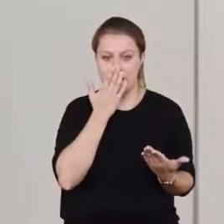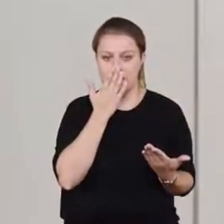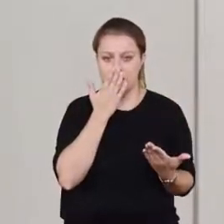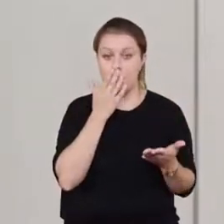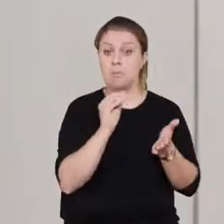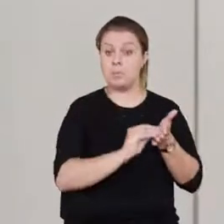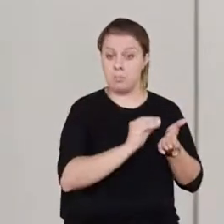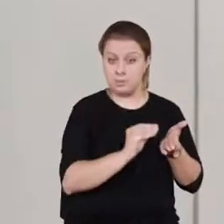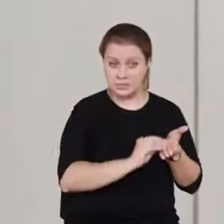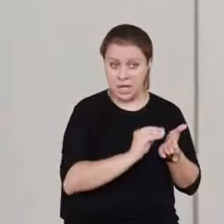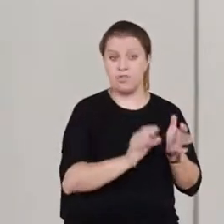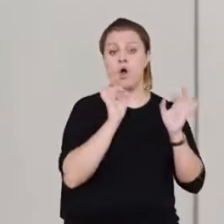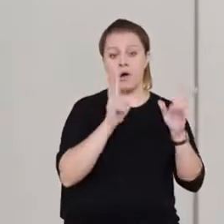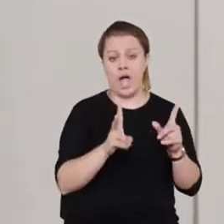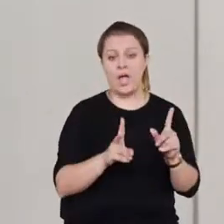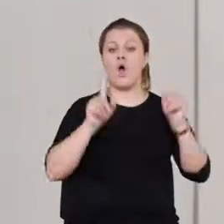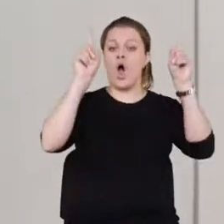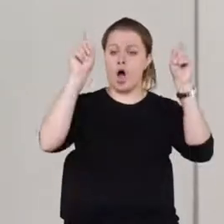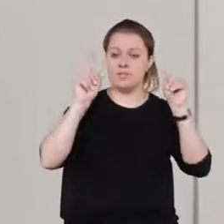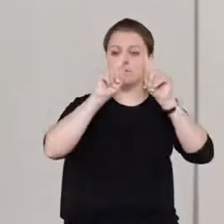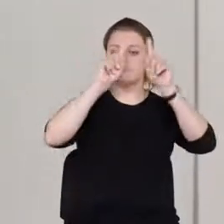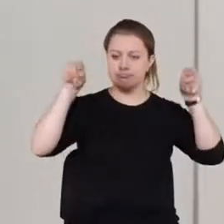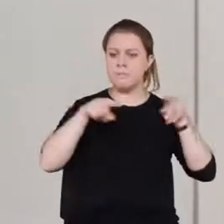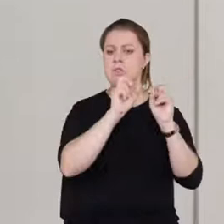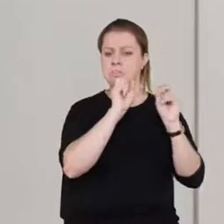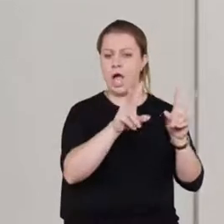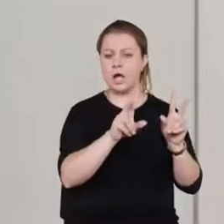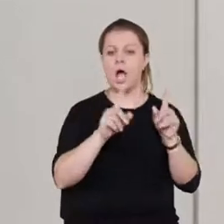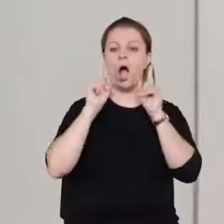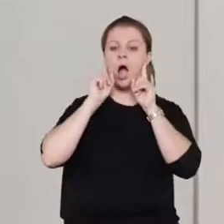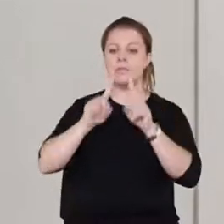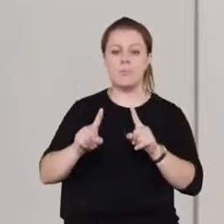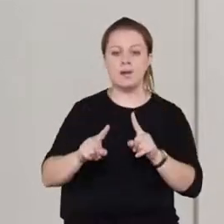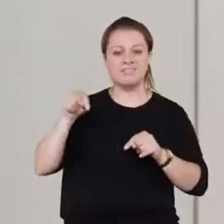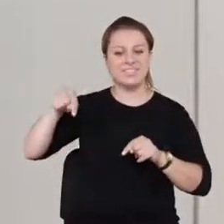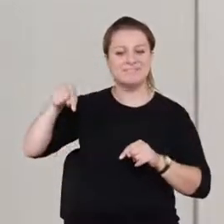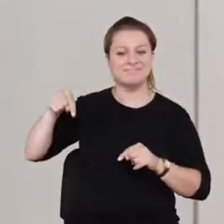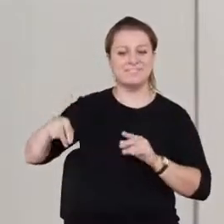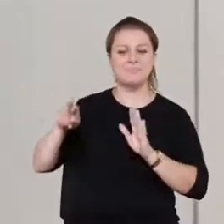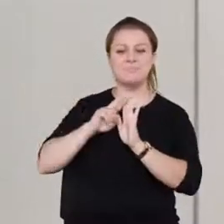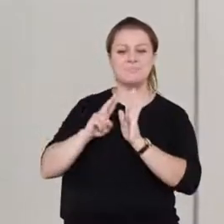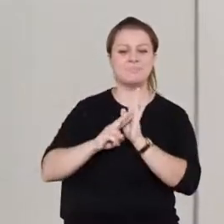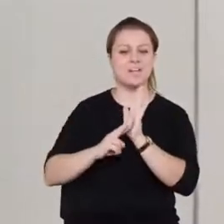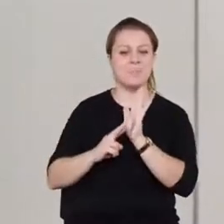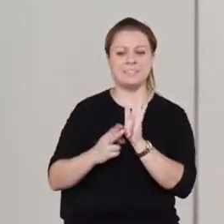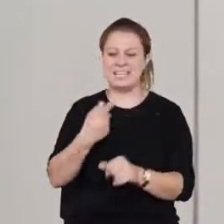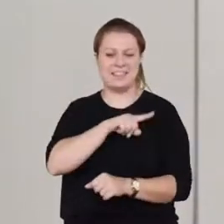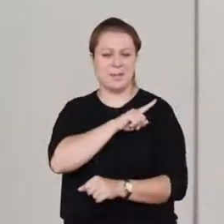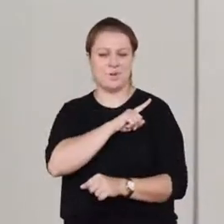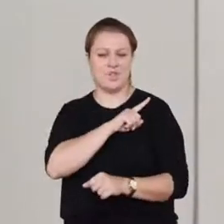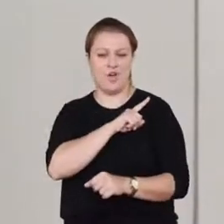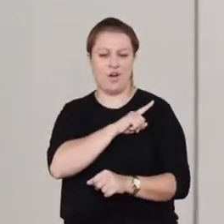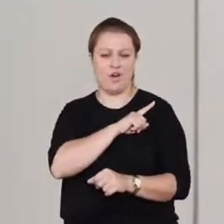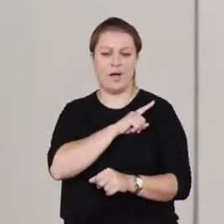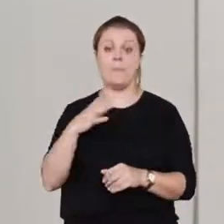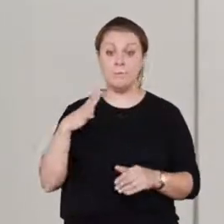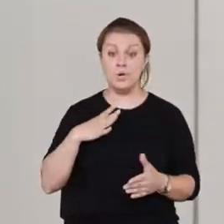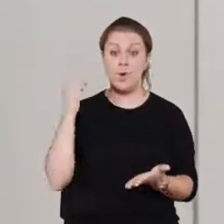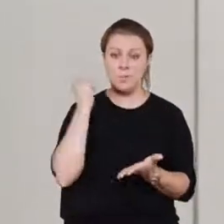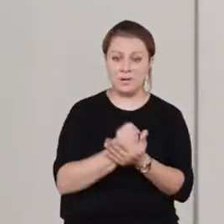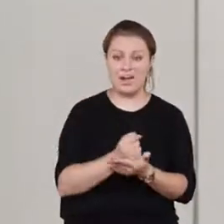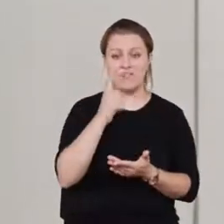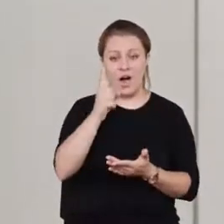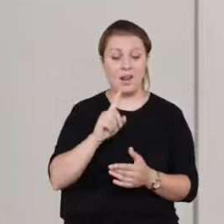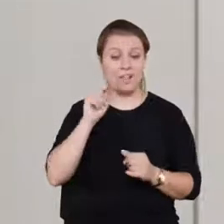ale realnie nie, ich często nie przestrzegano, różnych praw, które wprowadzano. No,